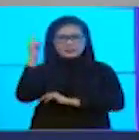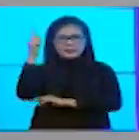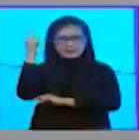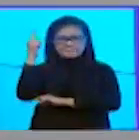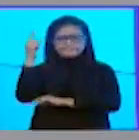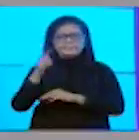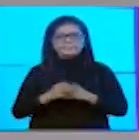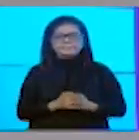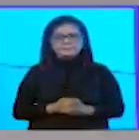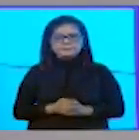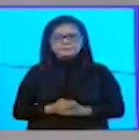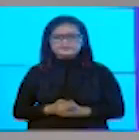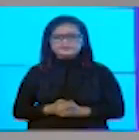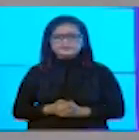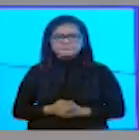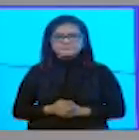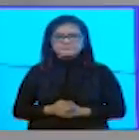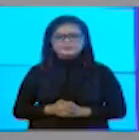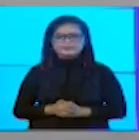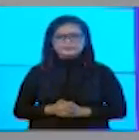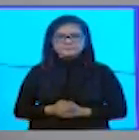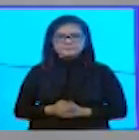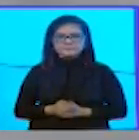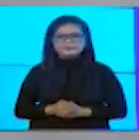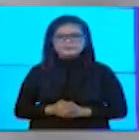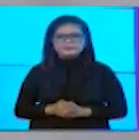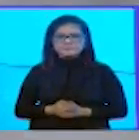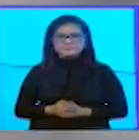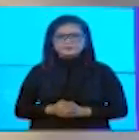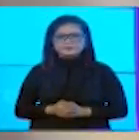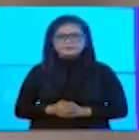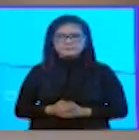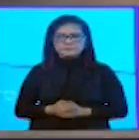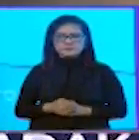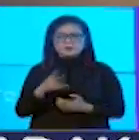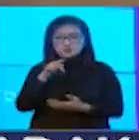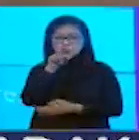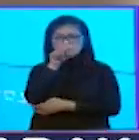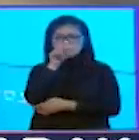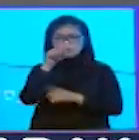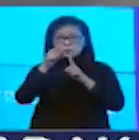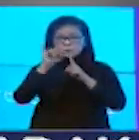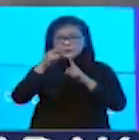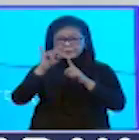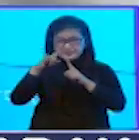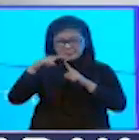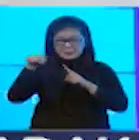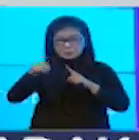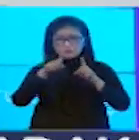Pada jatuh, pada mati. Inilah ratusan burung pipit yang mati mendadak di lingkungan kantor pemerintahan Kota Cirebon, Jawa